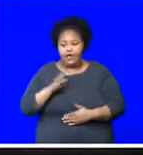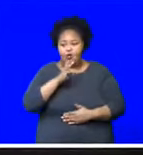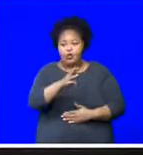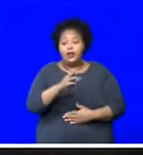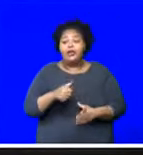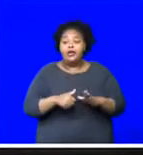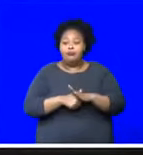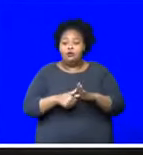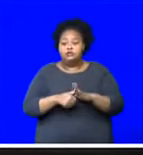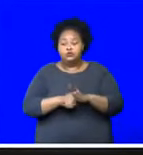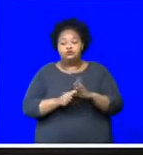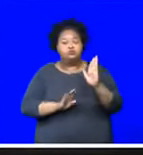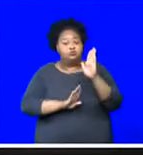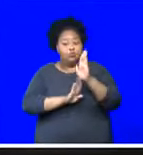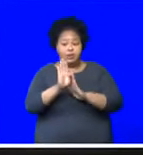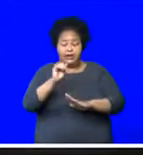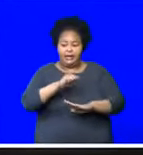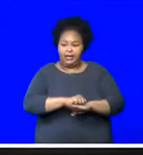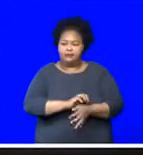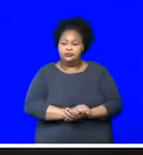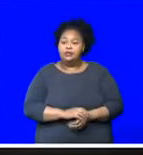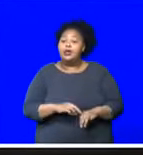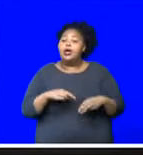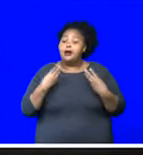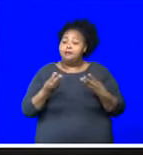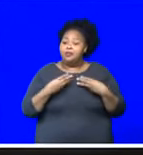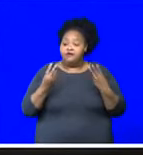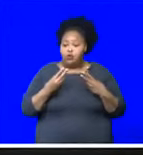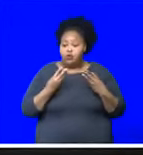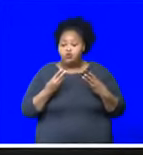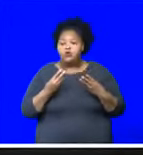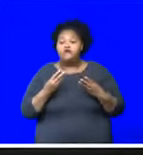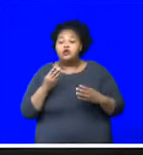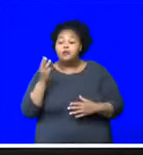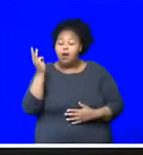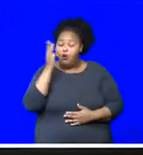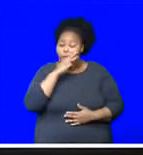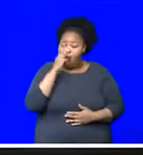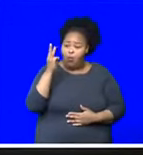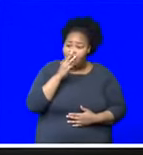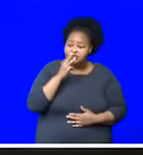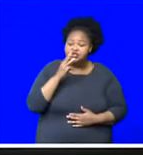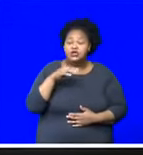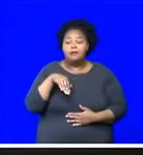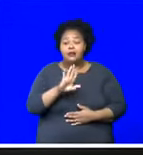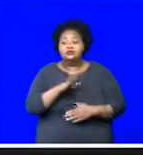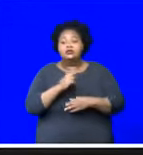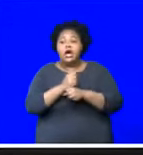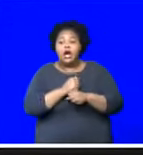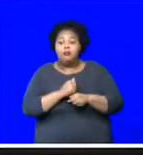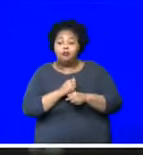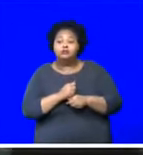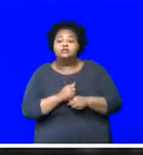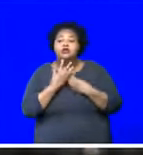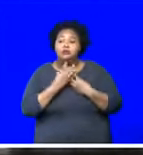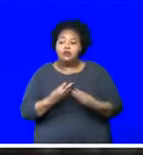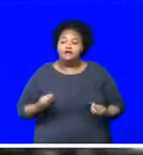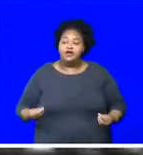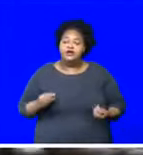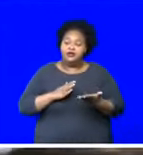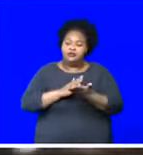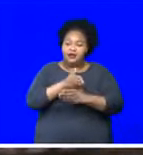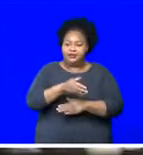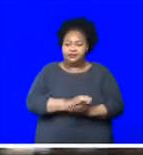future. People should be aware of the importance of welfare and the rights of children for the nation and society.